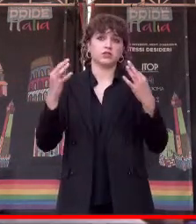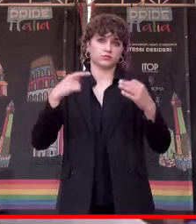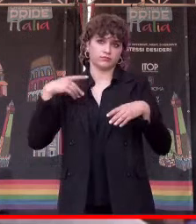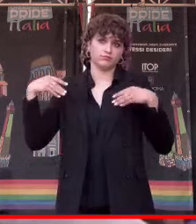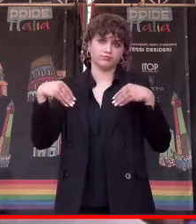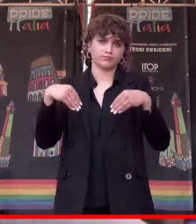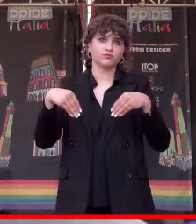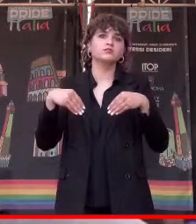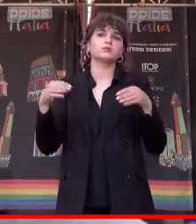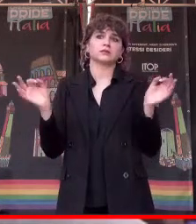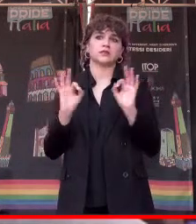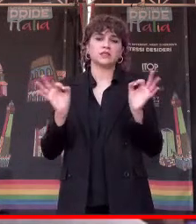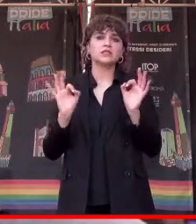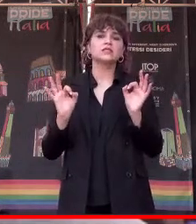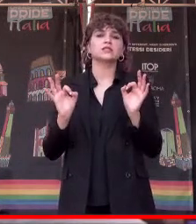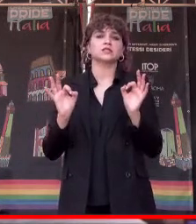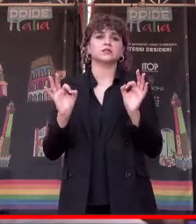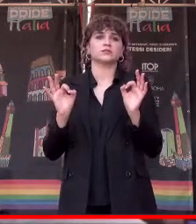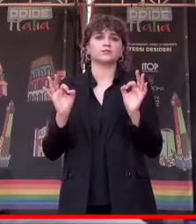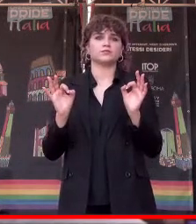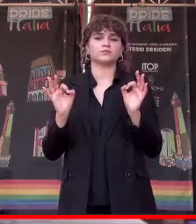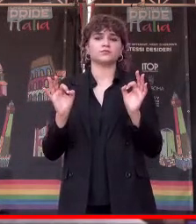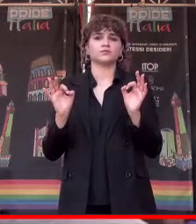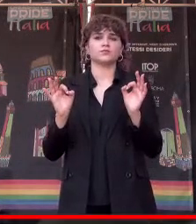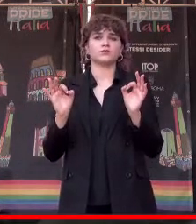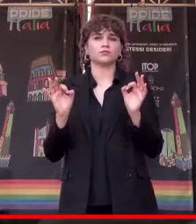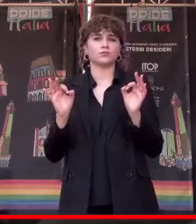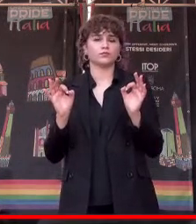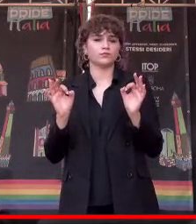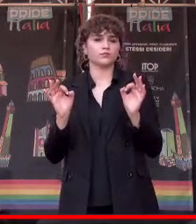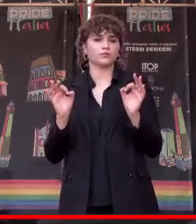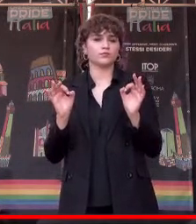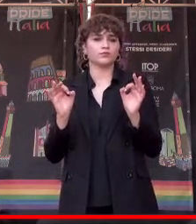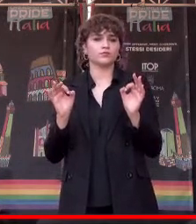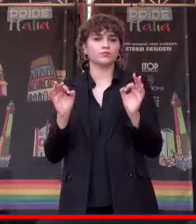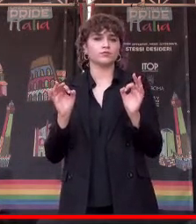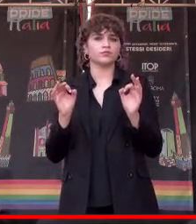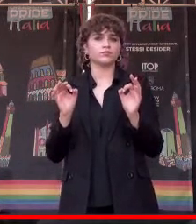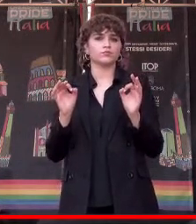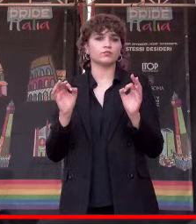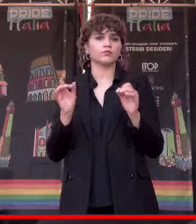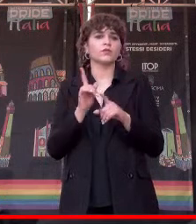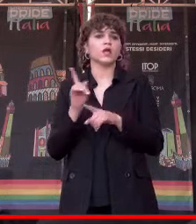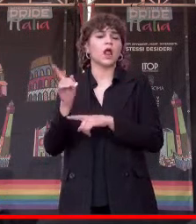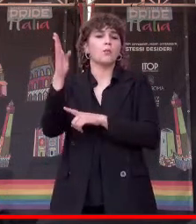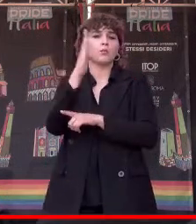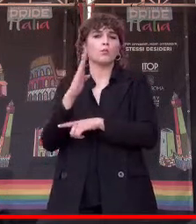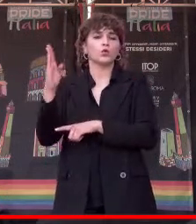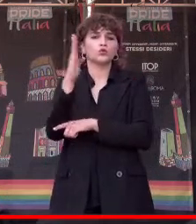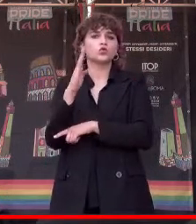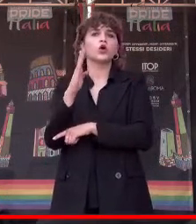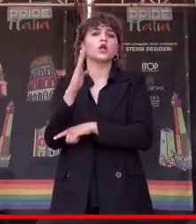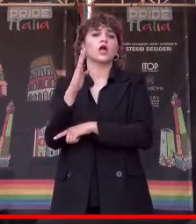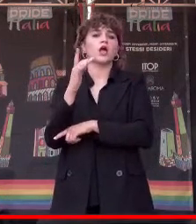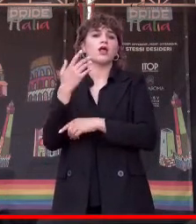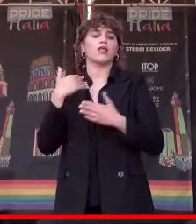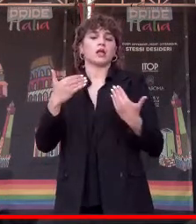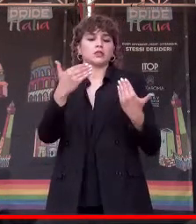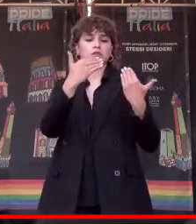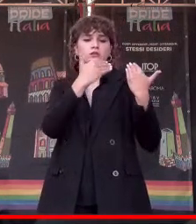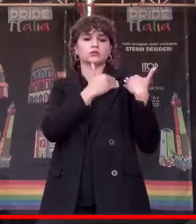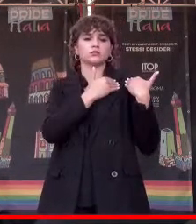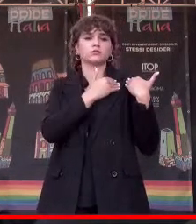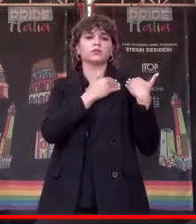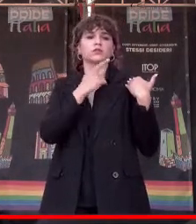agguato. Buzzone, che fa parte, anzi è la responsabile dell'osservatorio sull'accessibilità universale